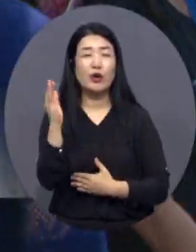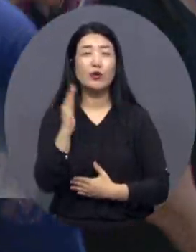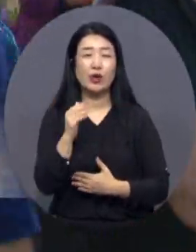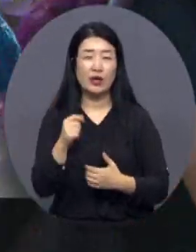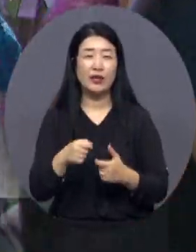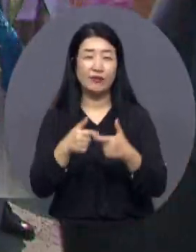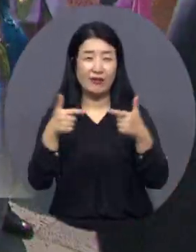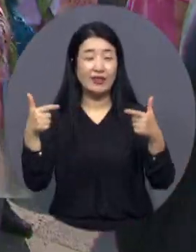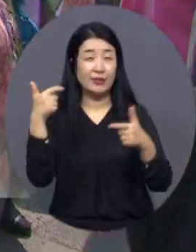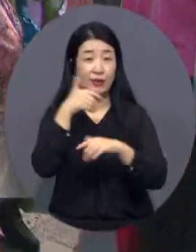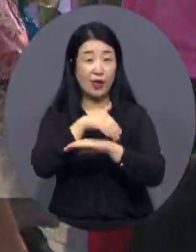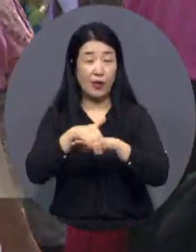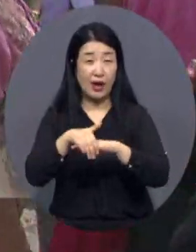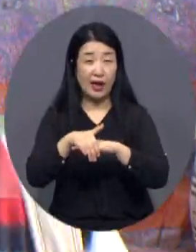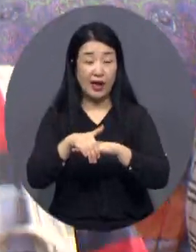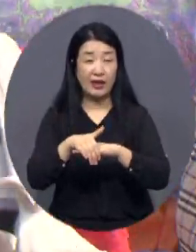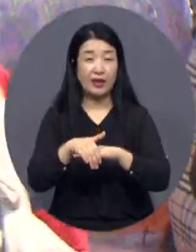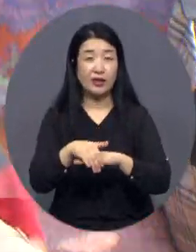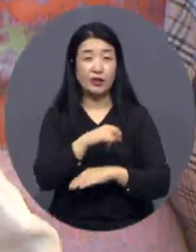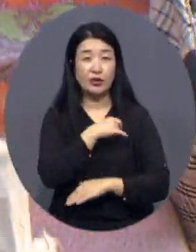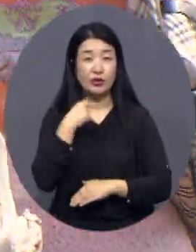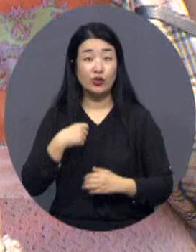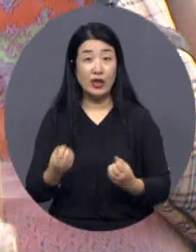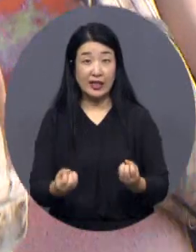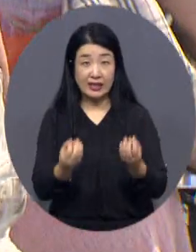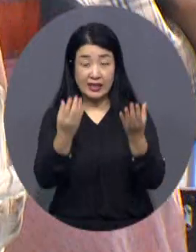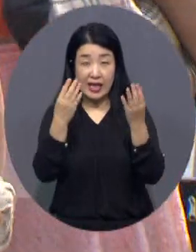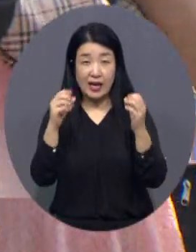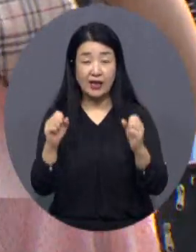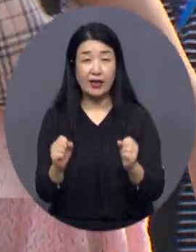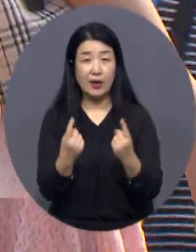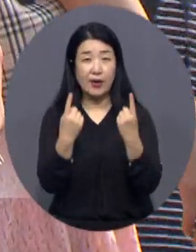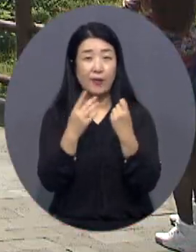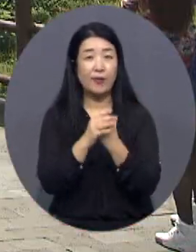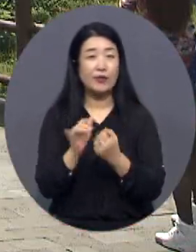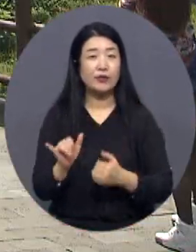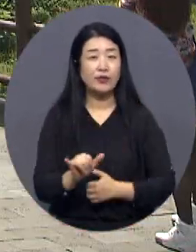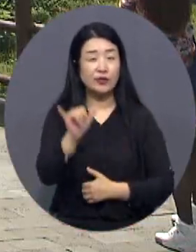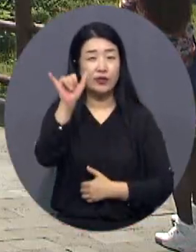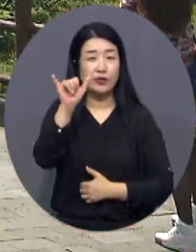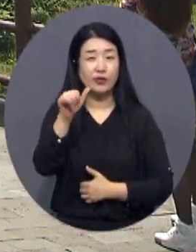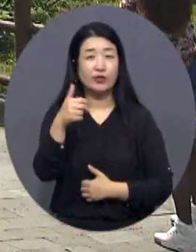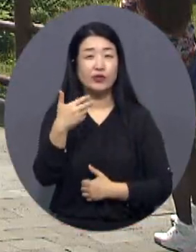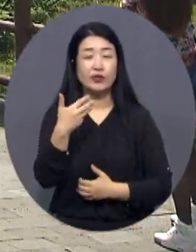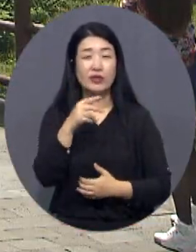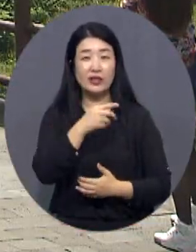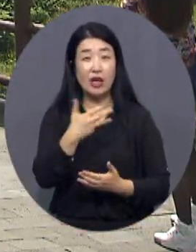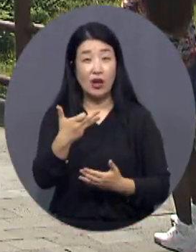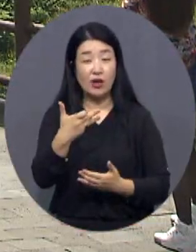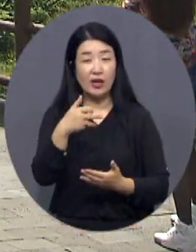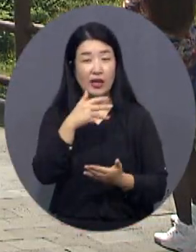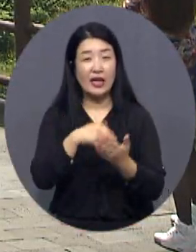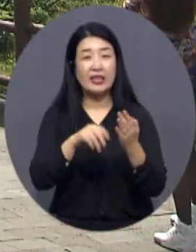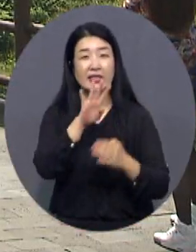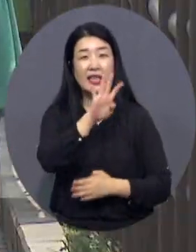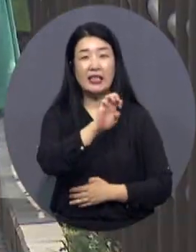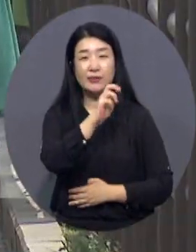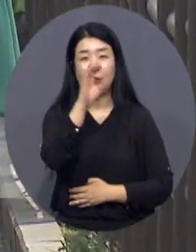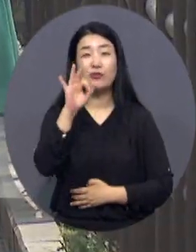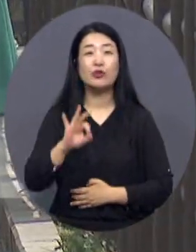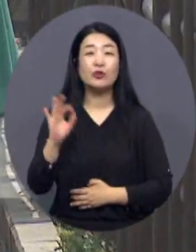보입니다. 국경절 연휴 기간 제주 기점 중국 노선은 8개로 2019년 18개의